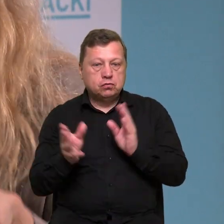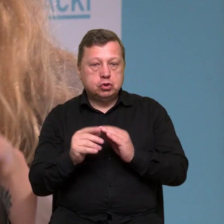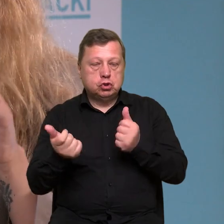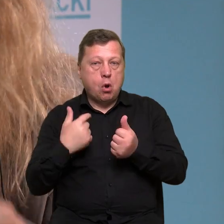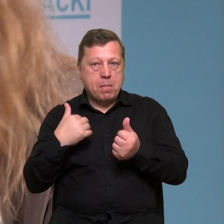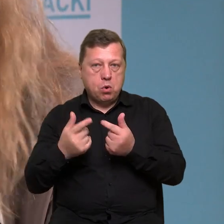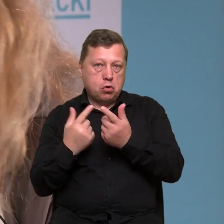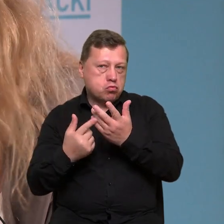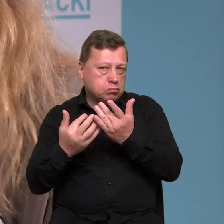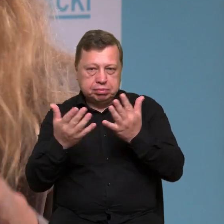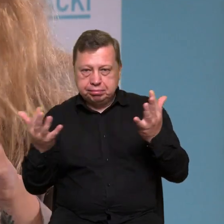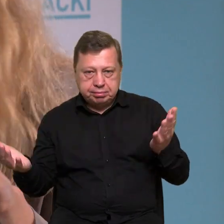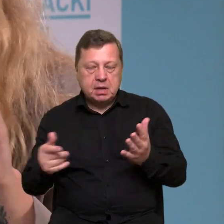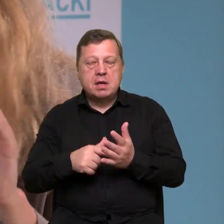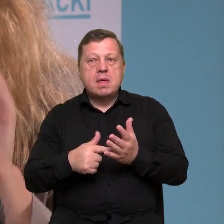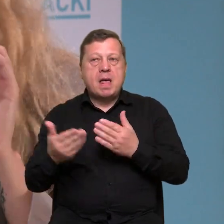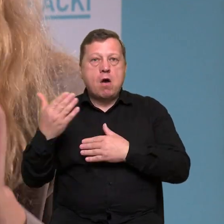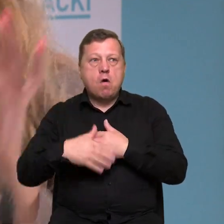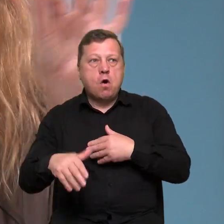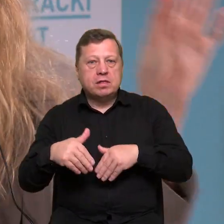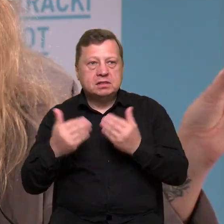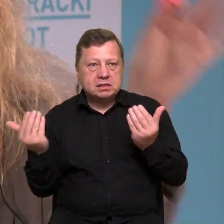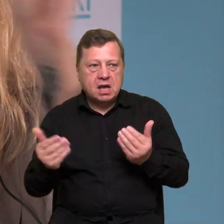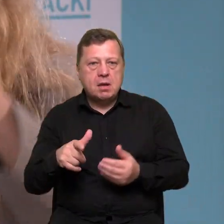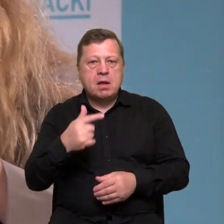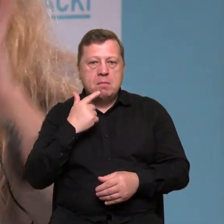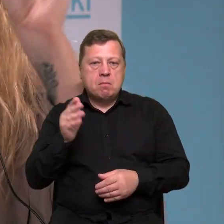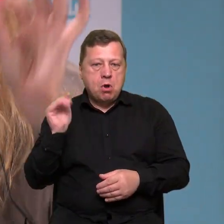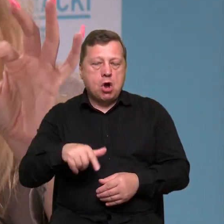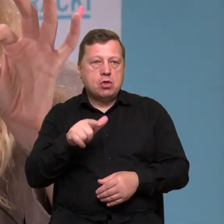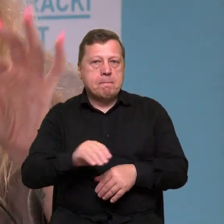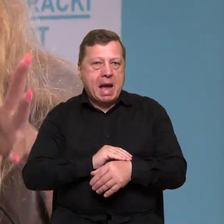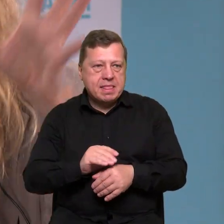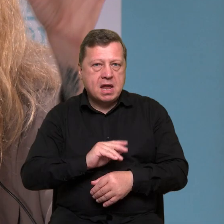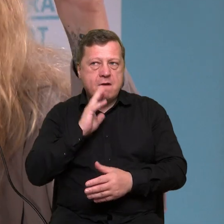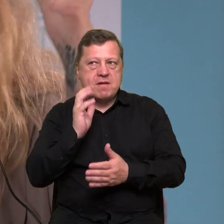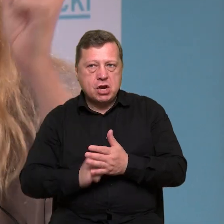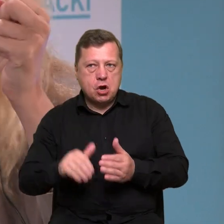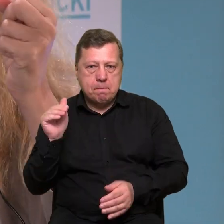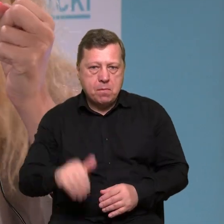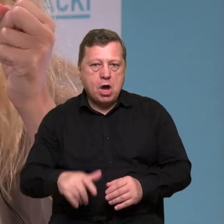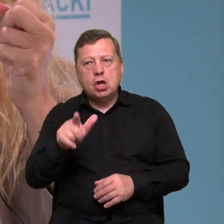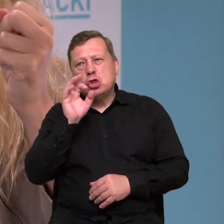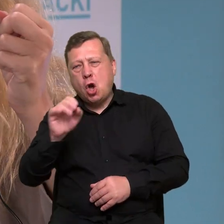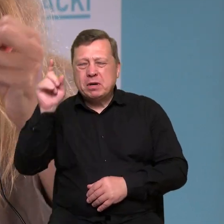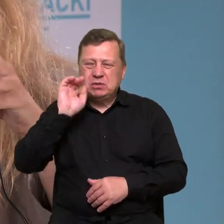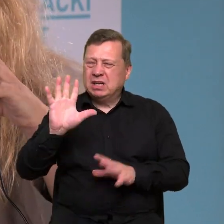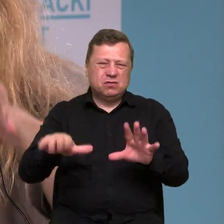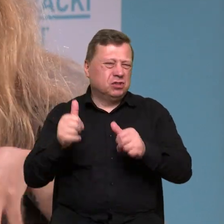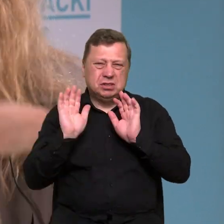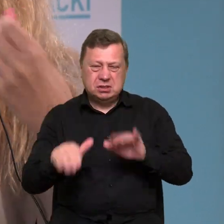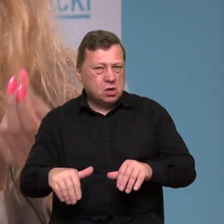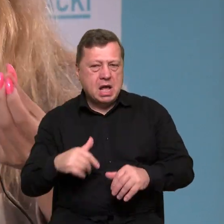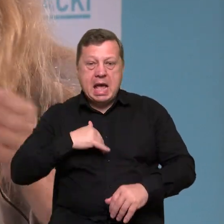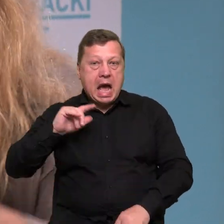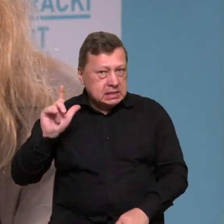wiedziałam, pod koniec dnia jest to materialne. Mogę to wykorzystać. Wszystko jedno, czy to dobre, czy złe. Ja